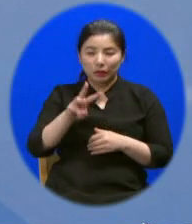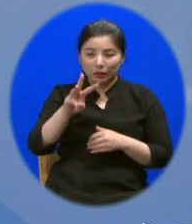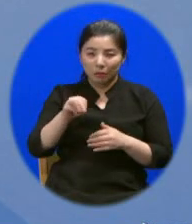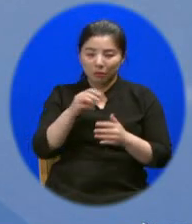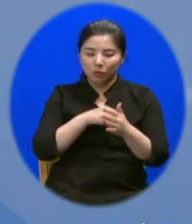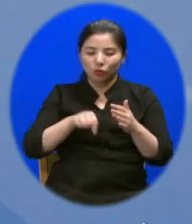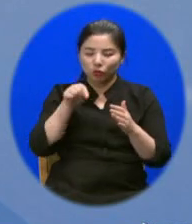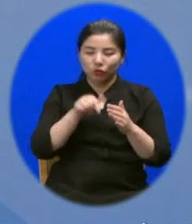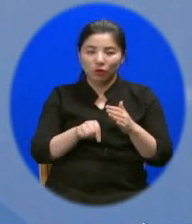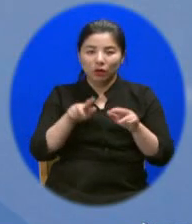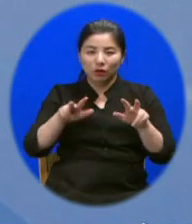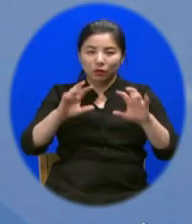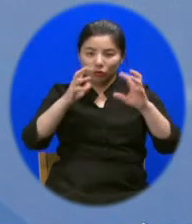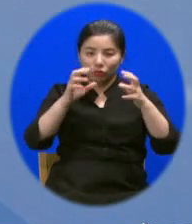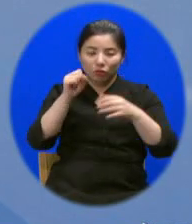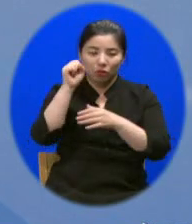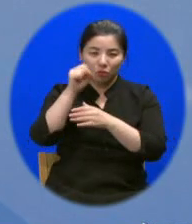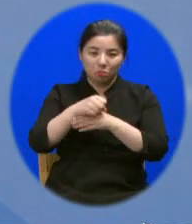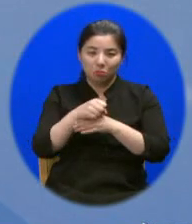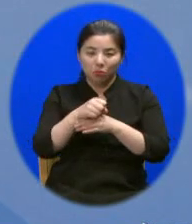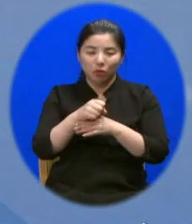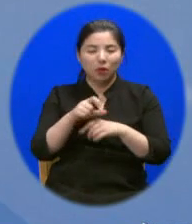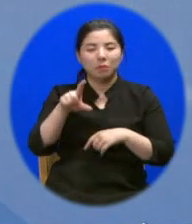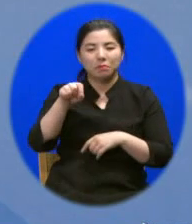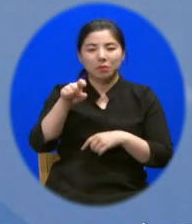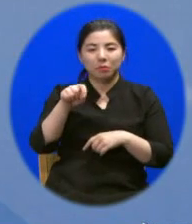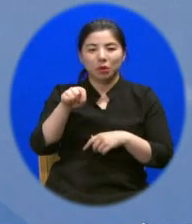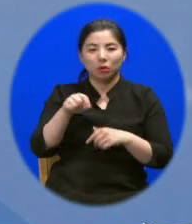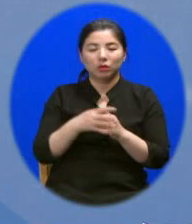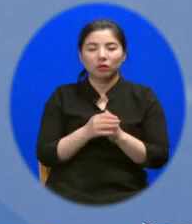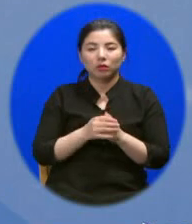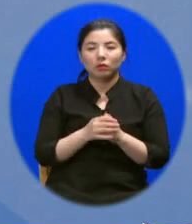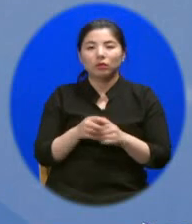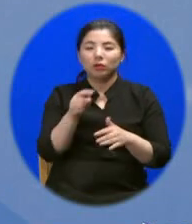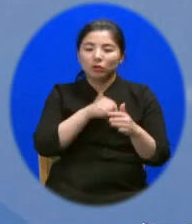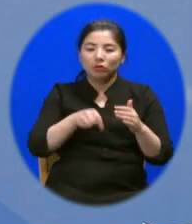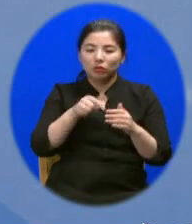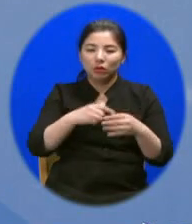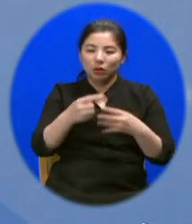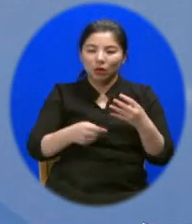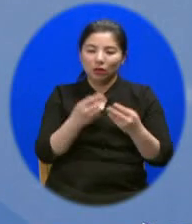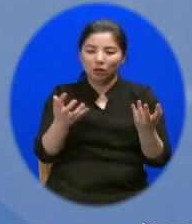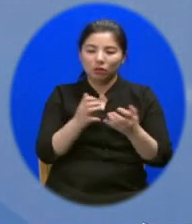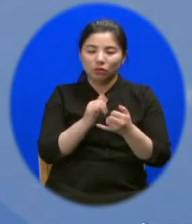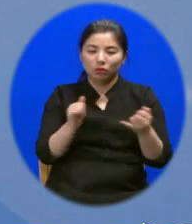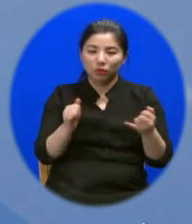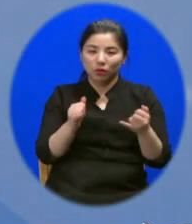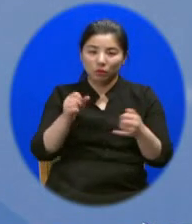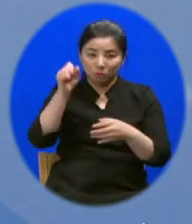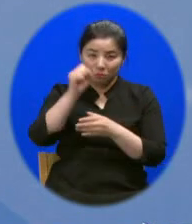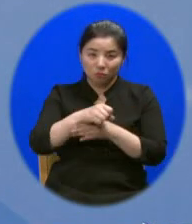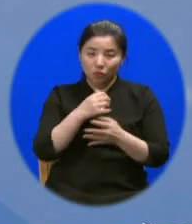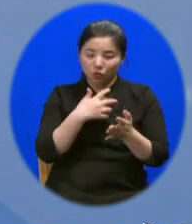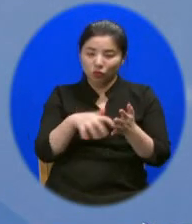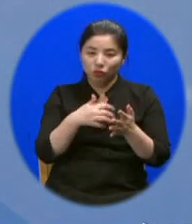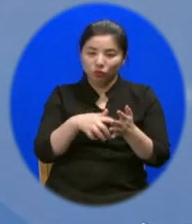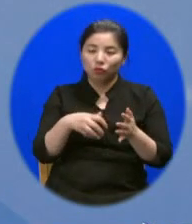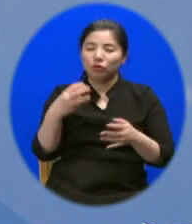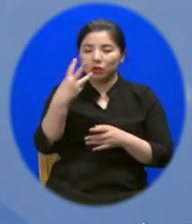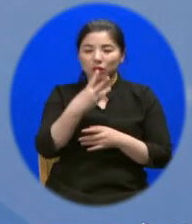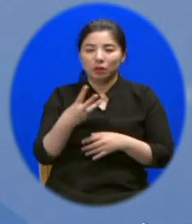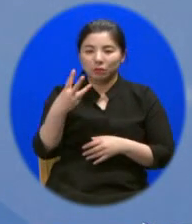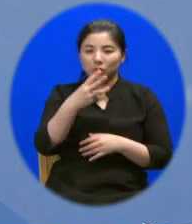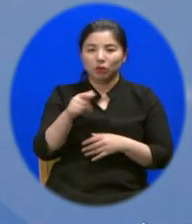지금 국가에서 허용하는 게 만 명 정도 그중에 이제 계절 근로자로 허용되는 게 한 3천